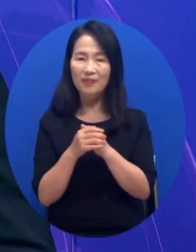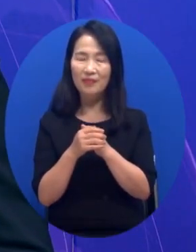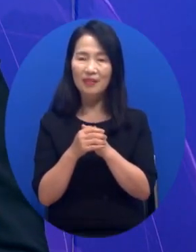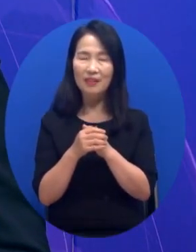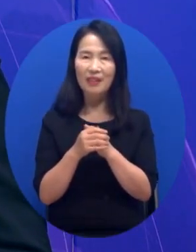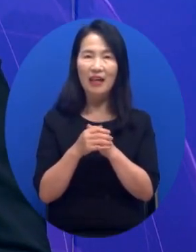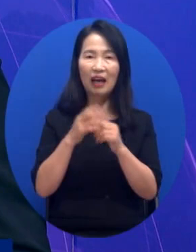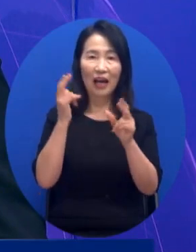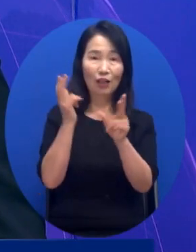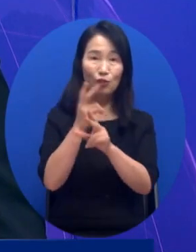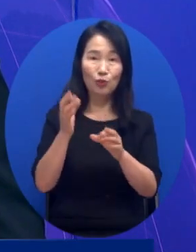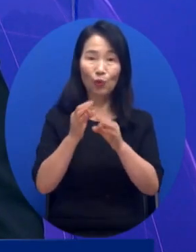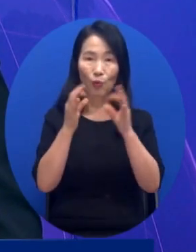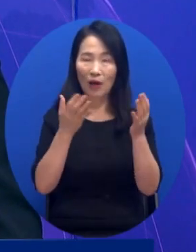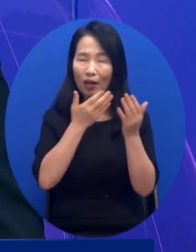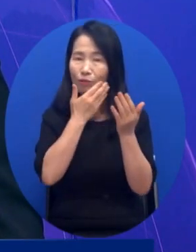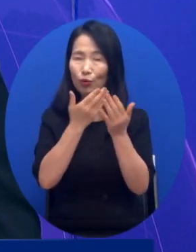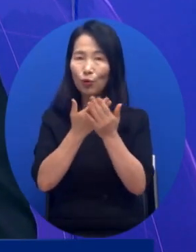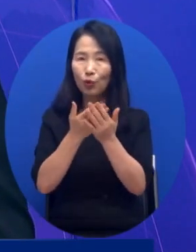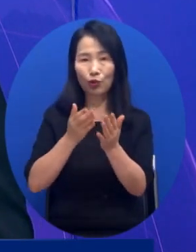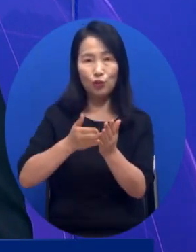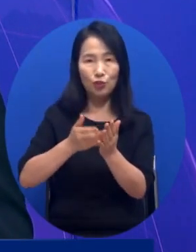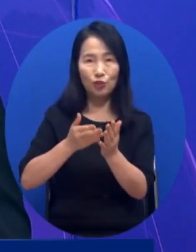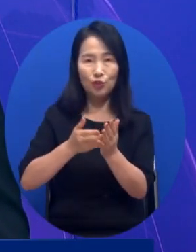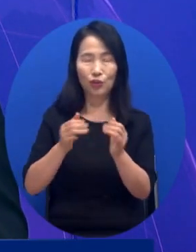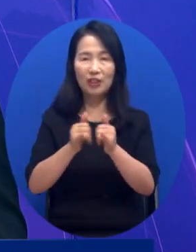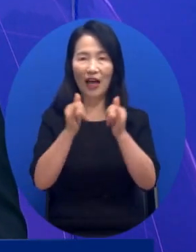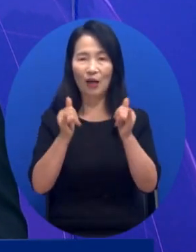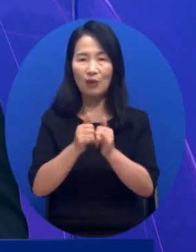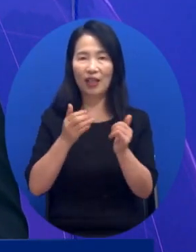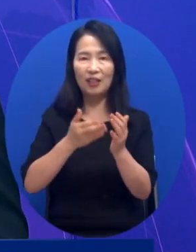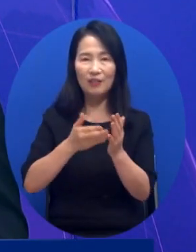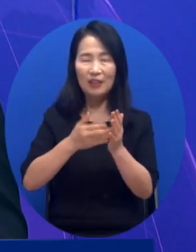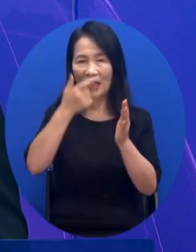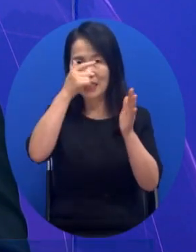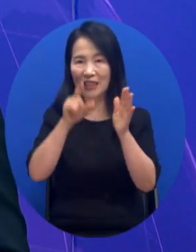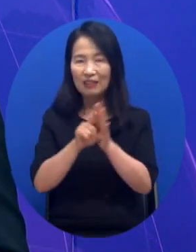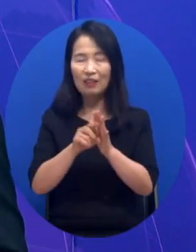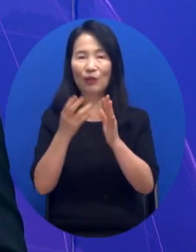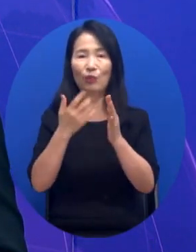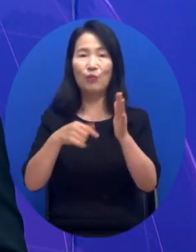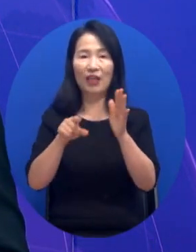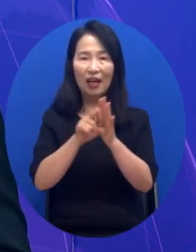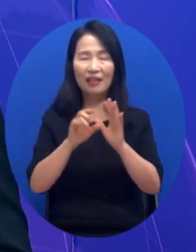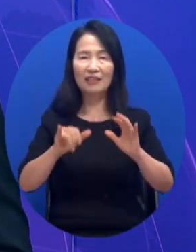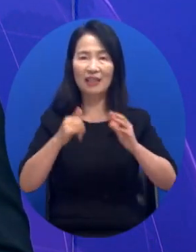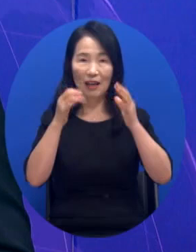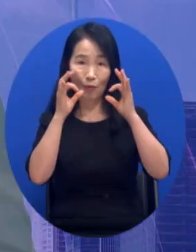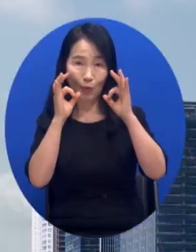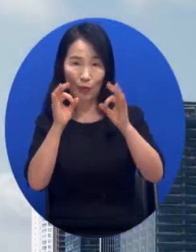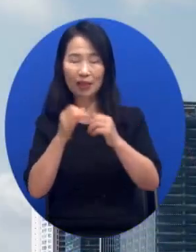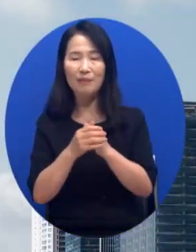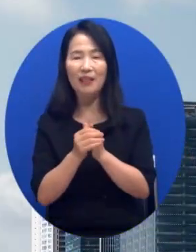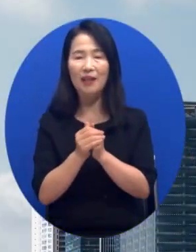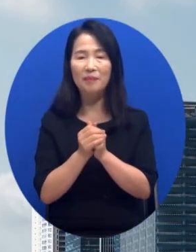한 주 동안의 주요 뉴스를 살펴보는 소셜 브리핑, 크리스천을 위한 세상복입니다.